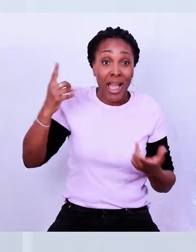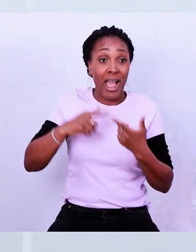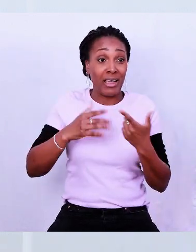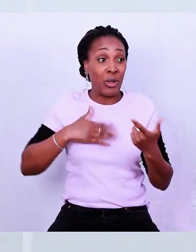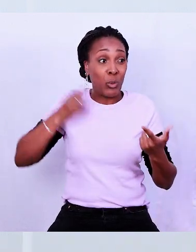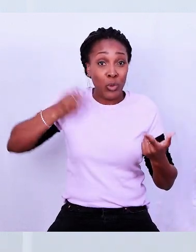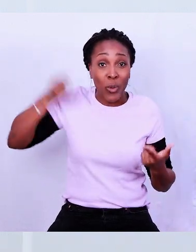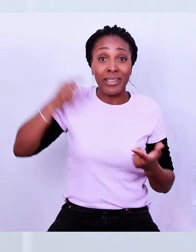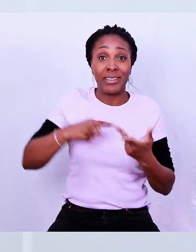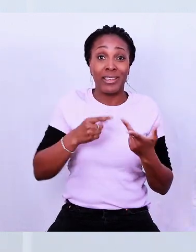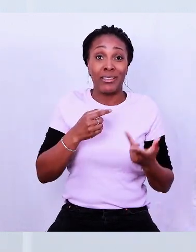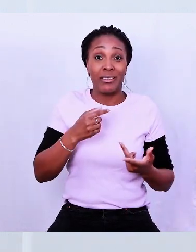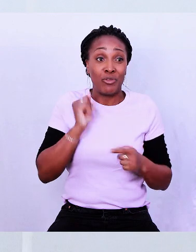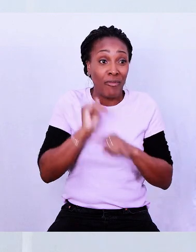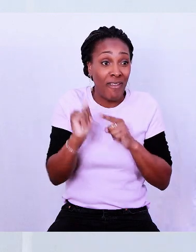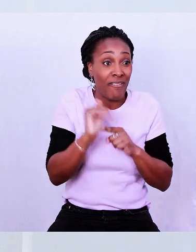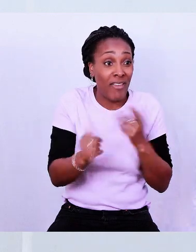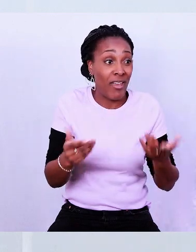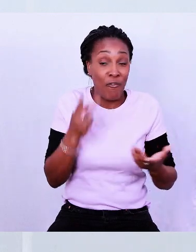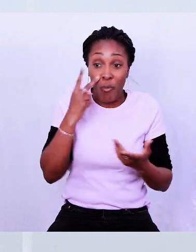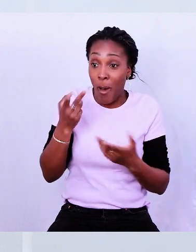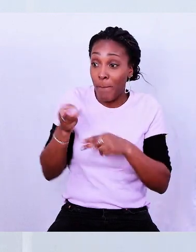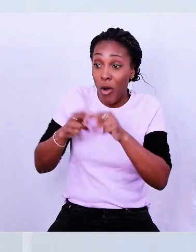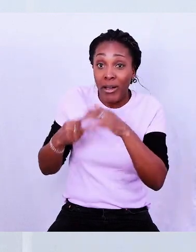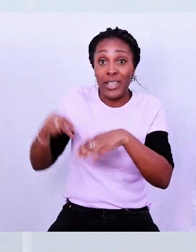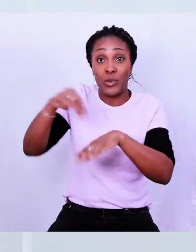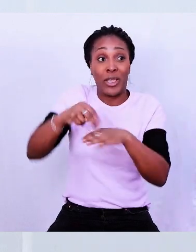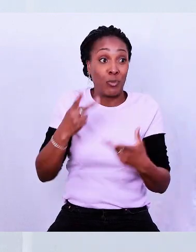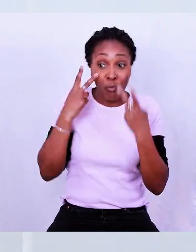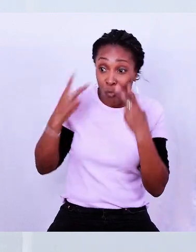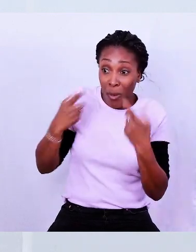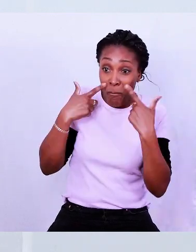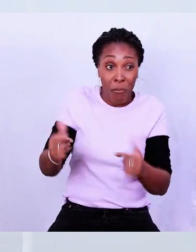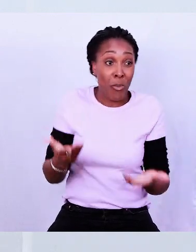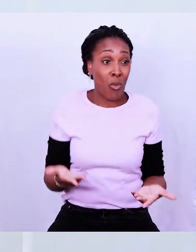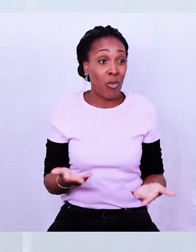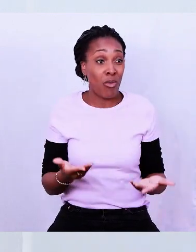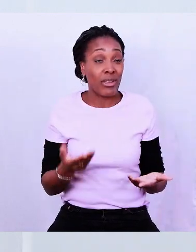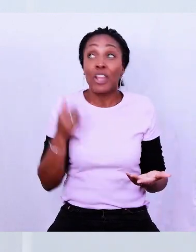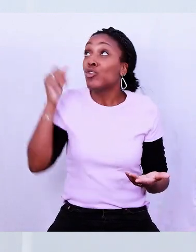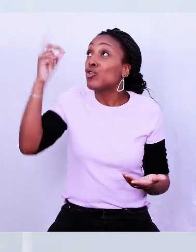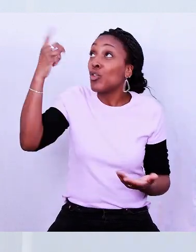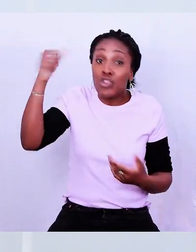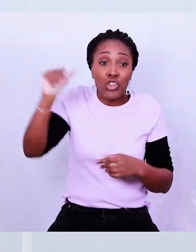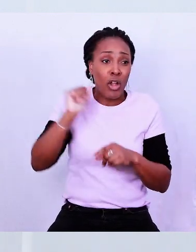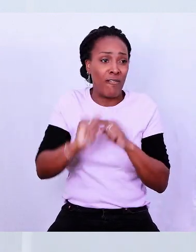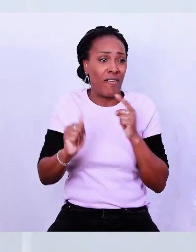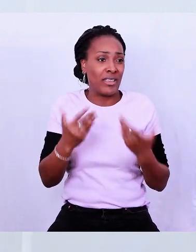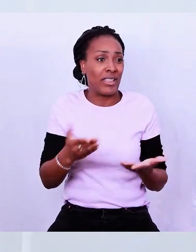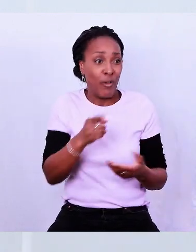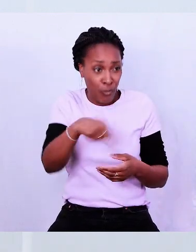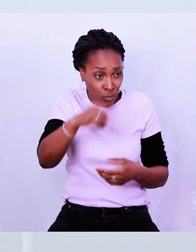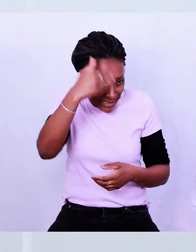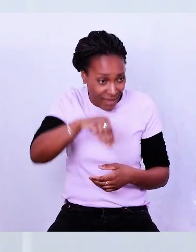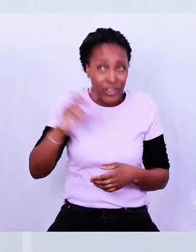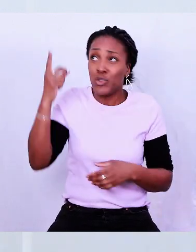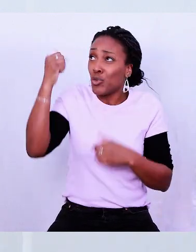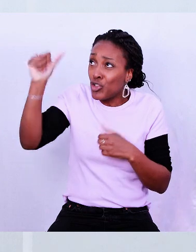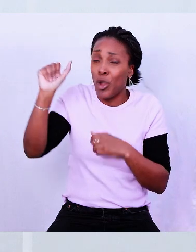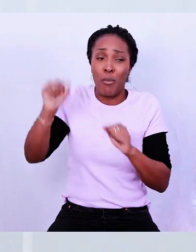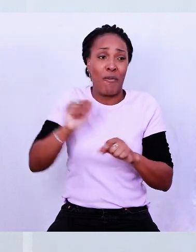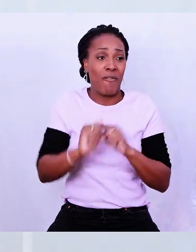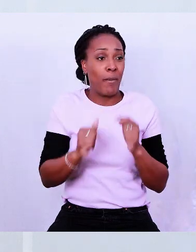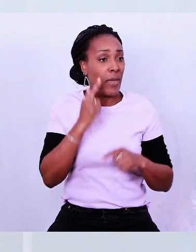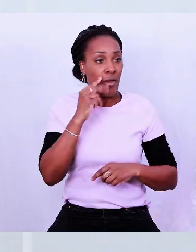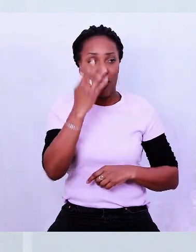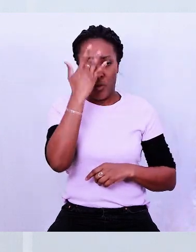vous avez mes paroles, vous avez même les résurrections des morts qui sont en face de vous. Vous savez qu'il n'y a que Dieu qui peut faire ça, même vous le reconnaissez. mais vous ne